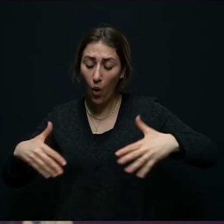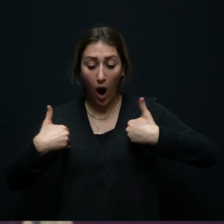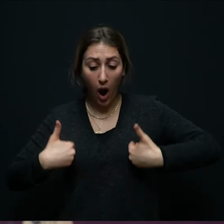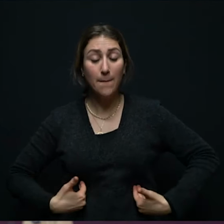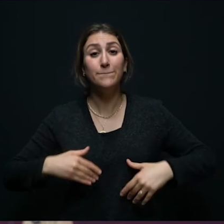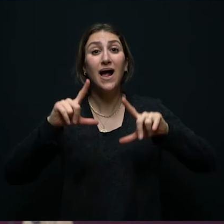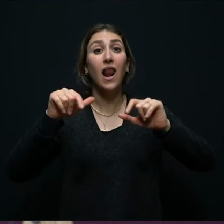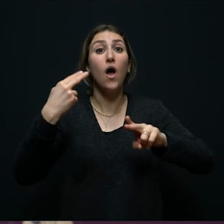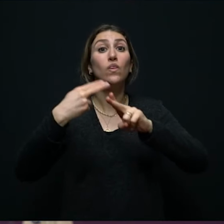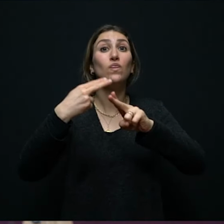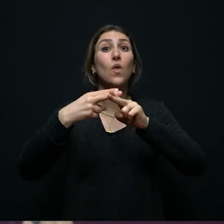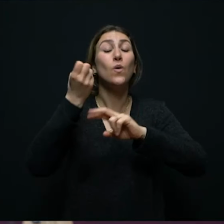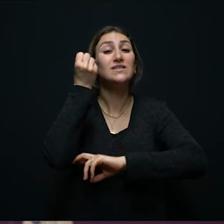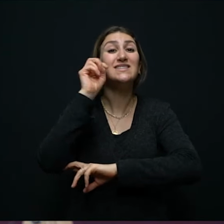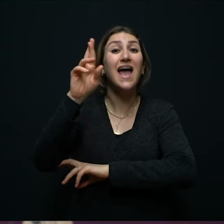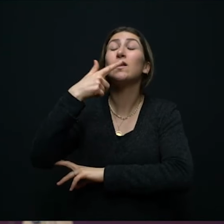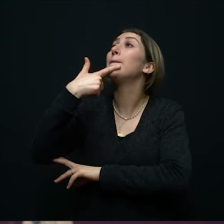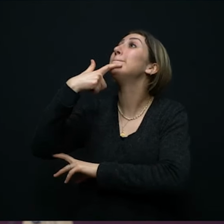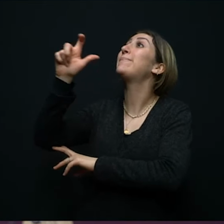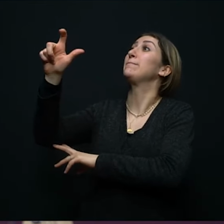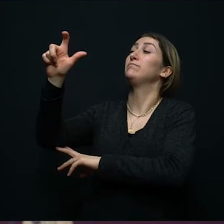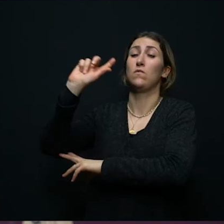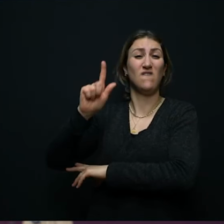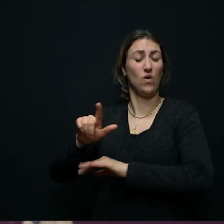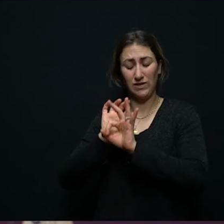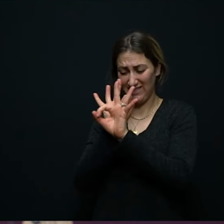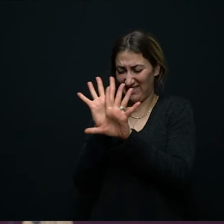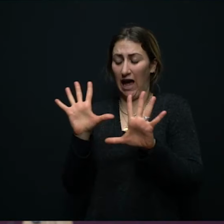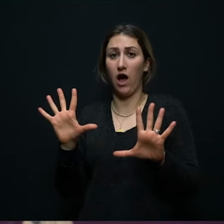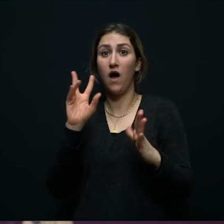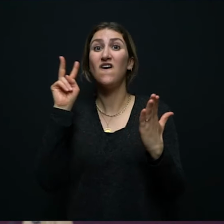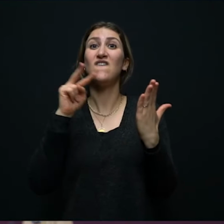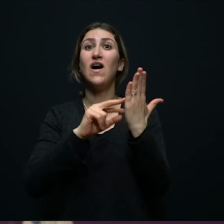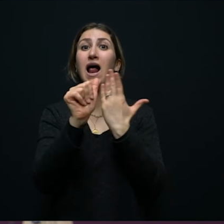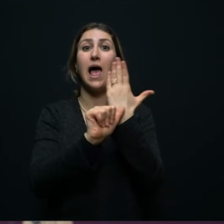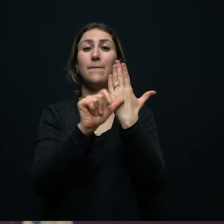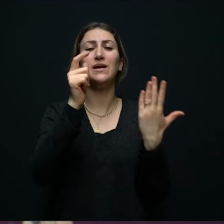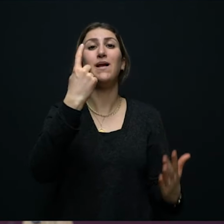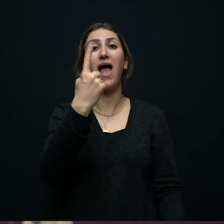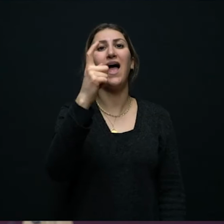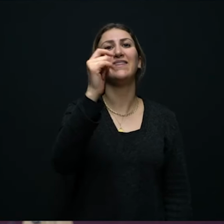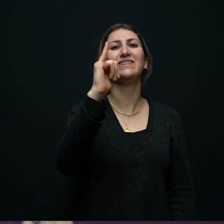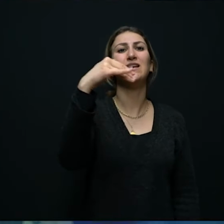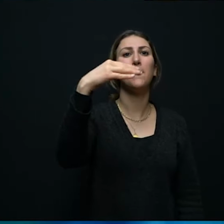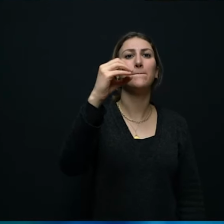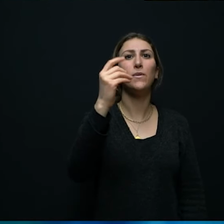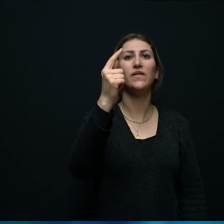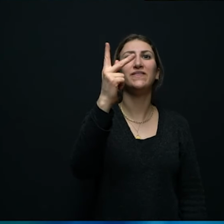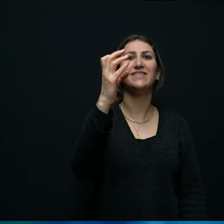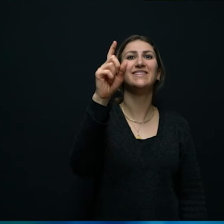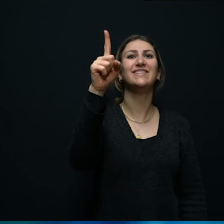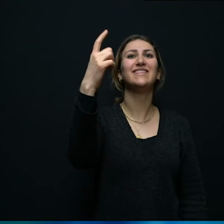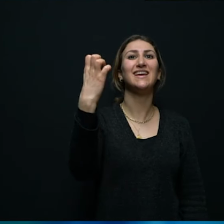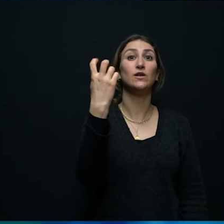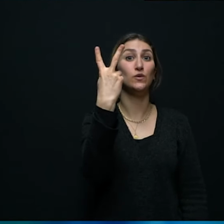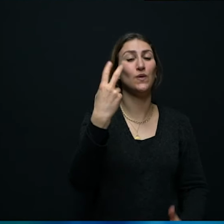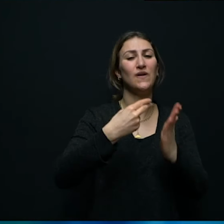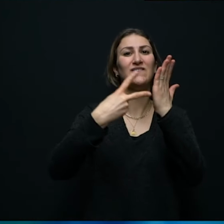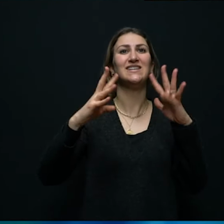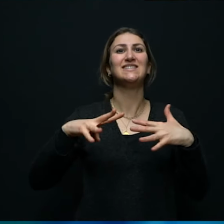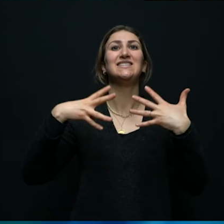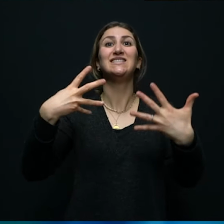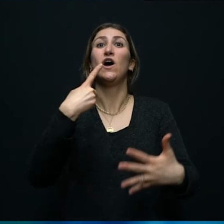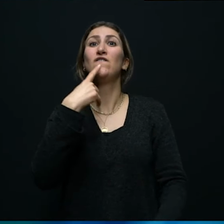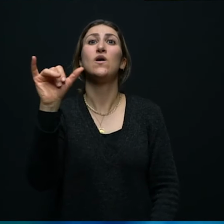1 timothée de 19 que tout homme qui prononce le nom du seigneur se détournent du